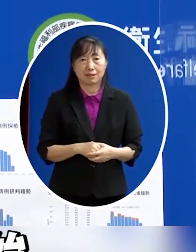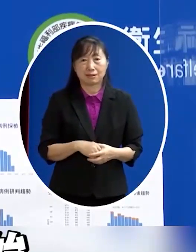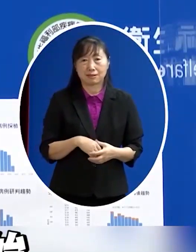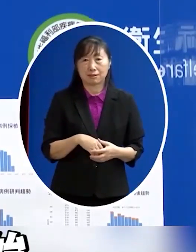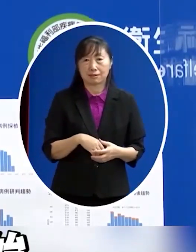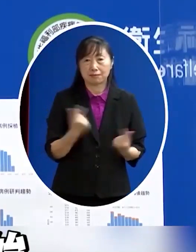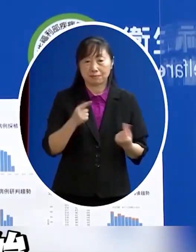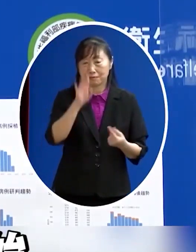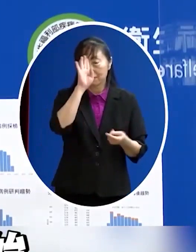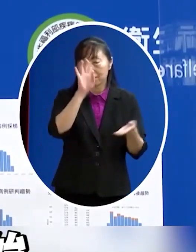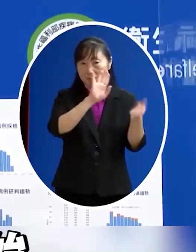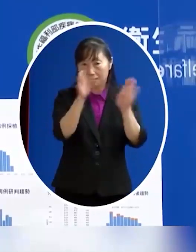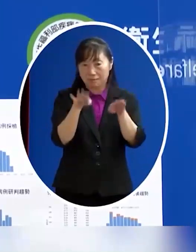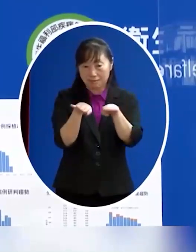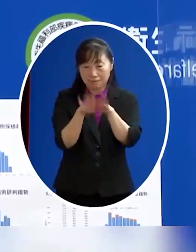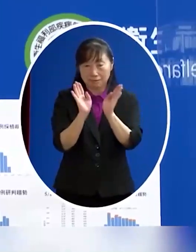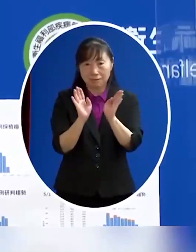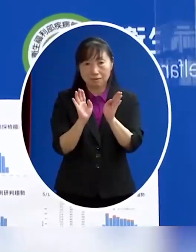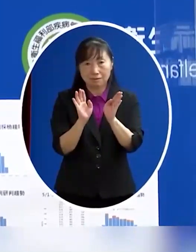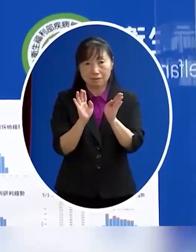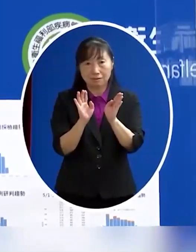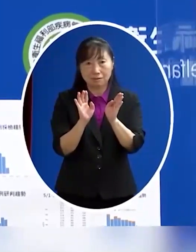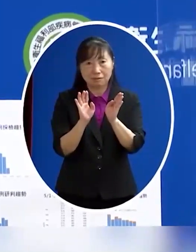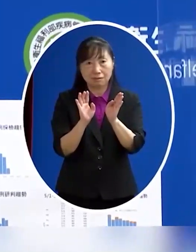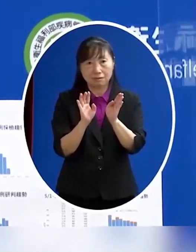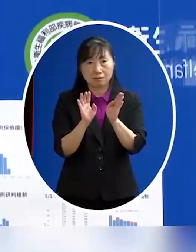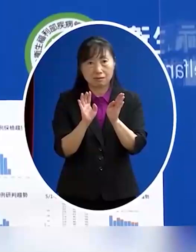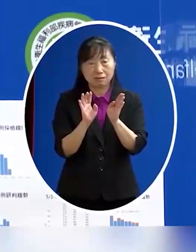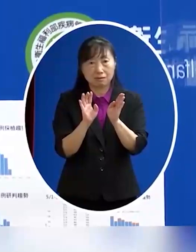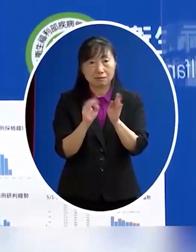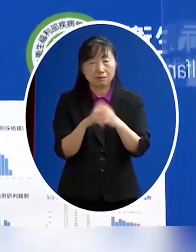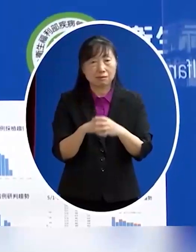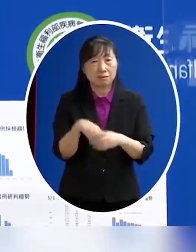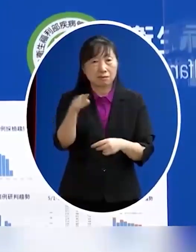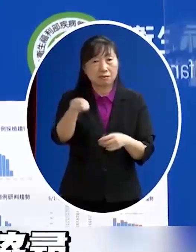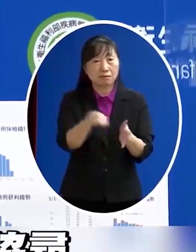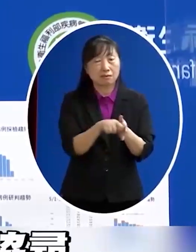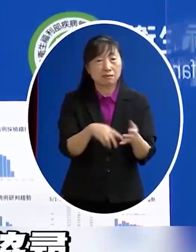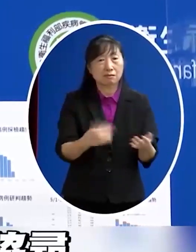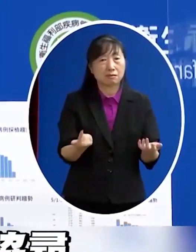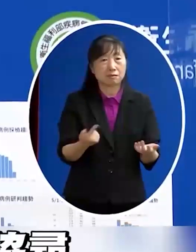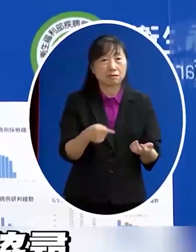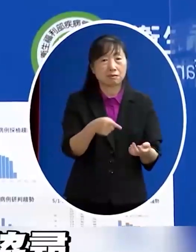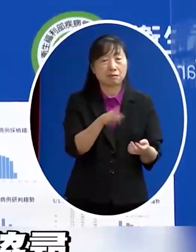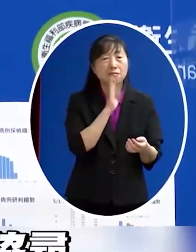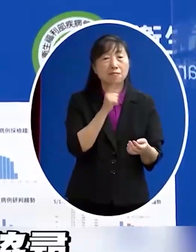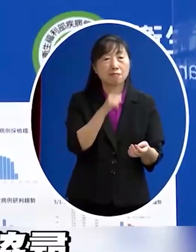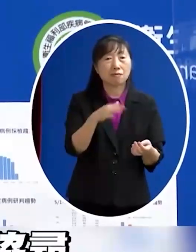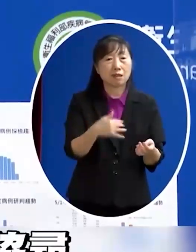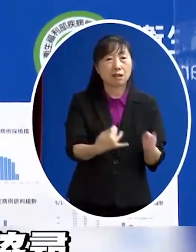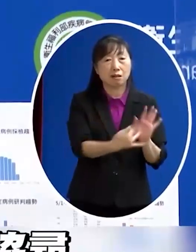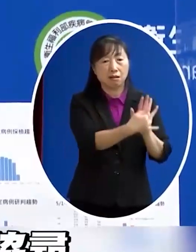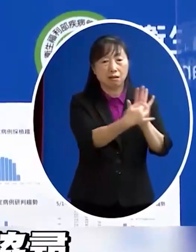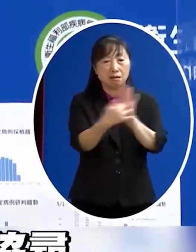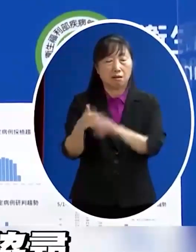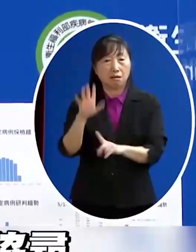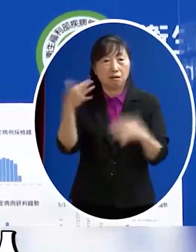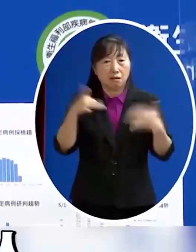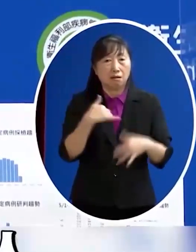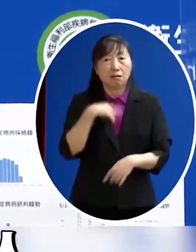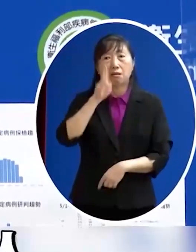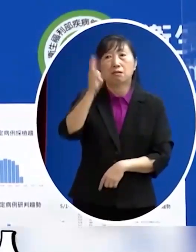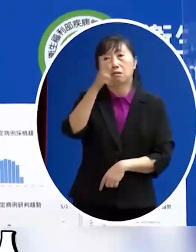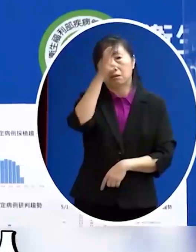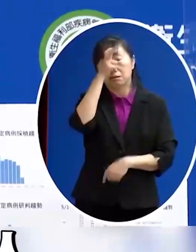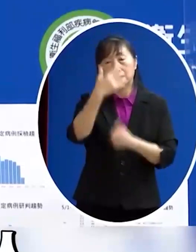是从这疫情开始说哎，胃里有问题没有啊？我们就要赶快请警政协巡。